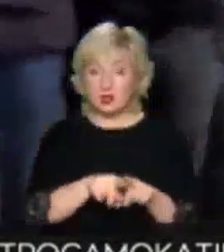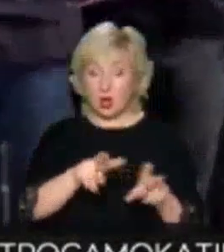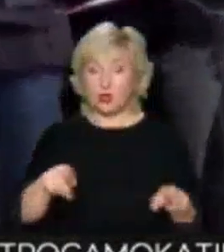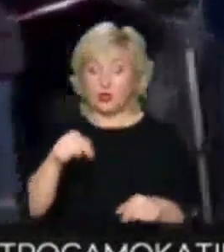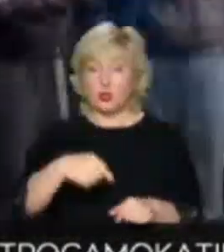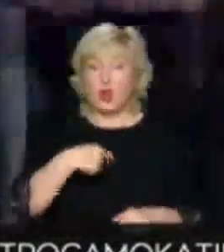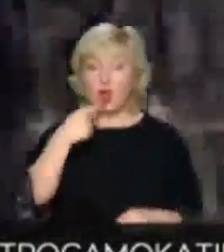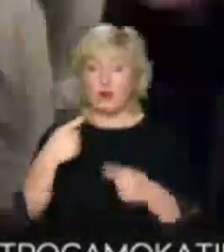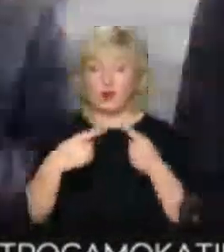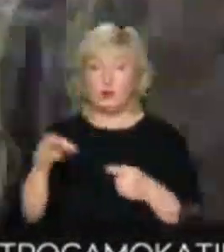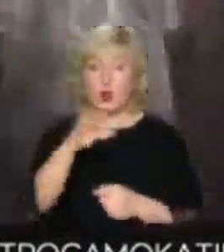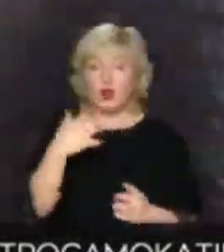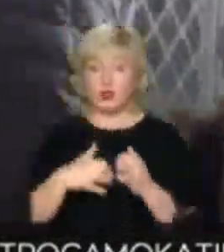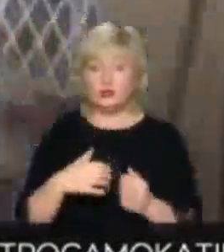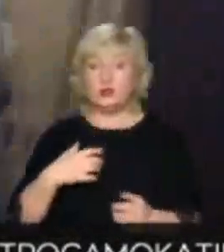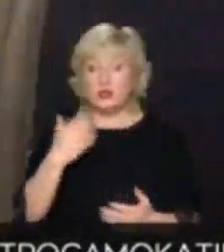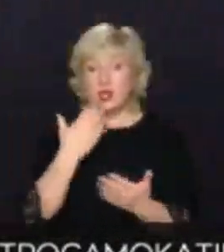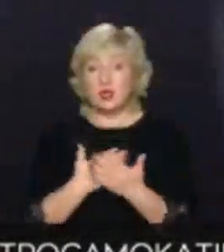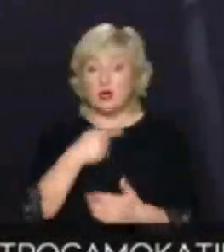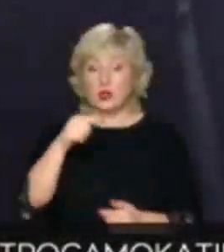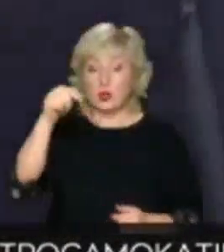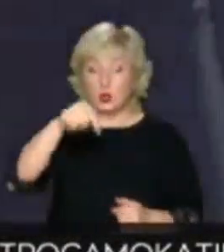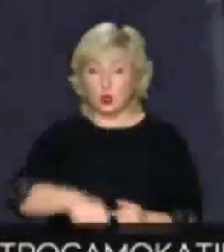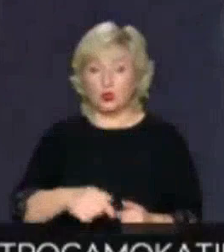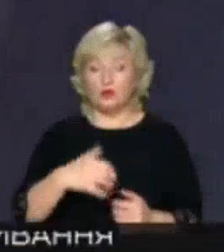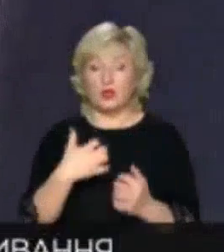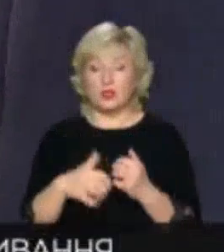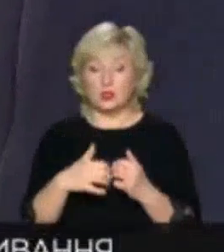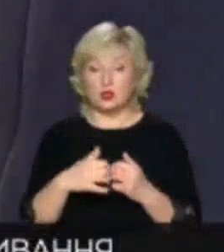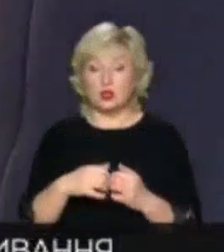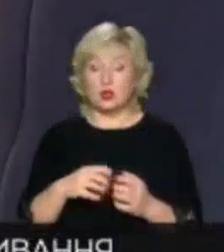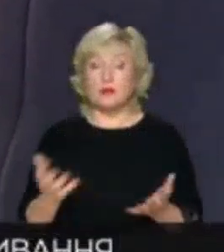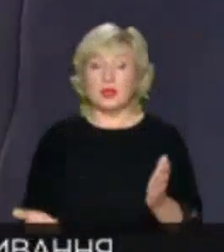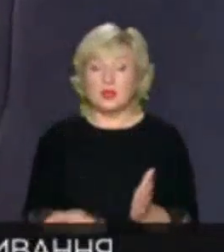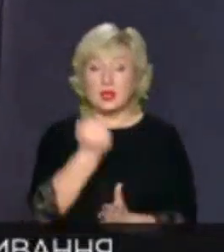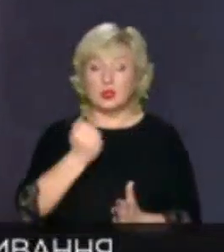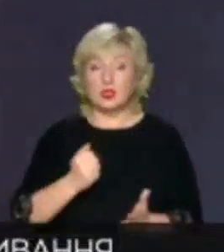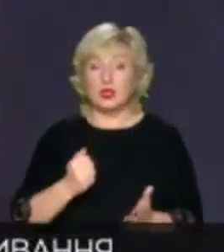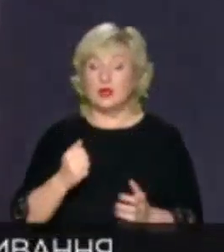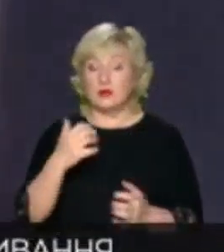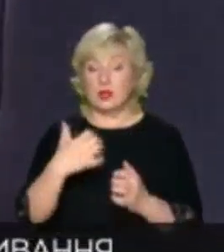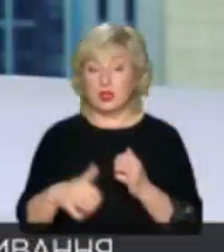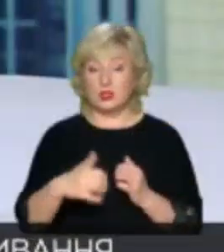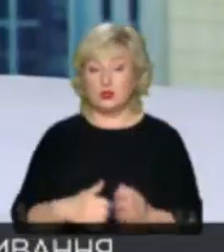Херсон. Мені здається, треба говорити тут і підтримувати Херсон, підтримувати людей.